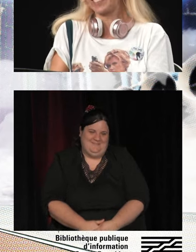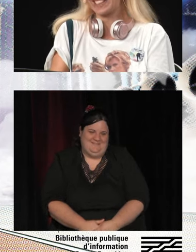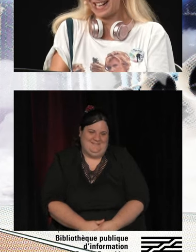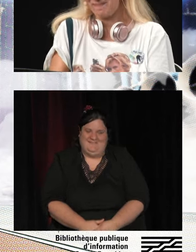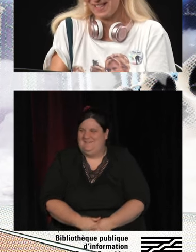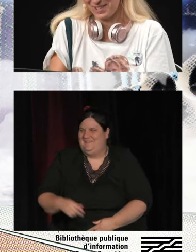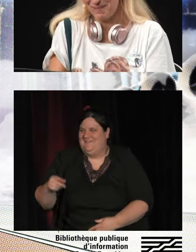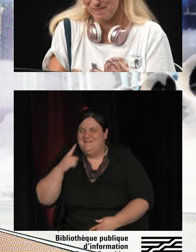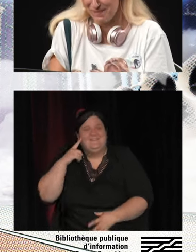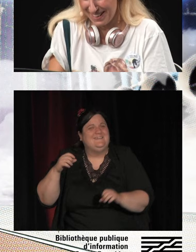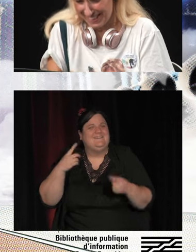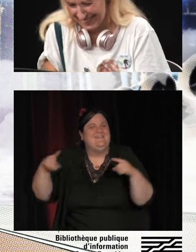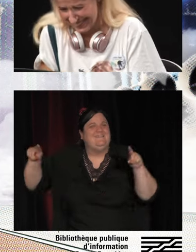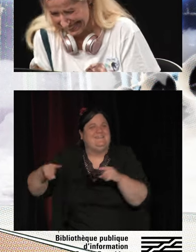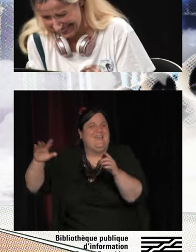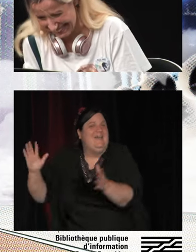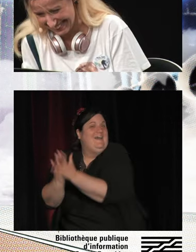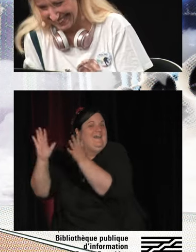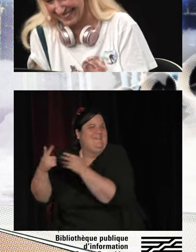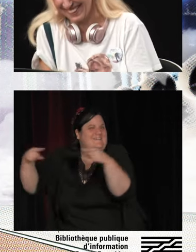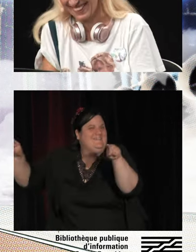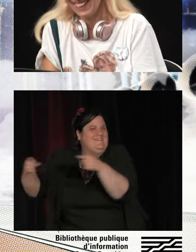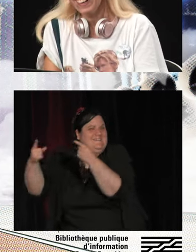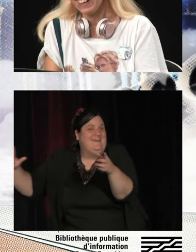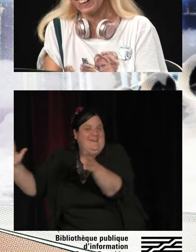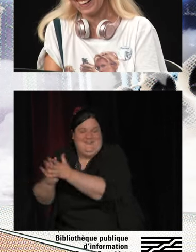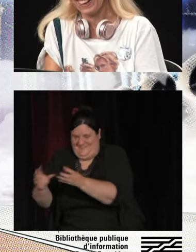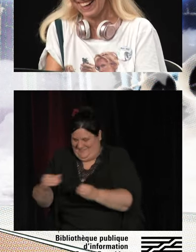Ils sont en train de clapper, j'en peux plus.